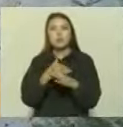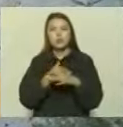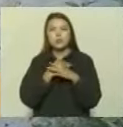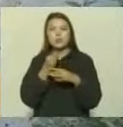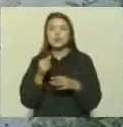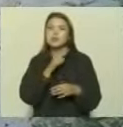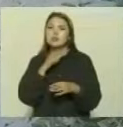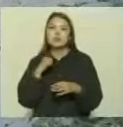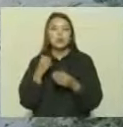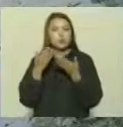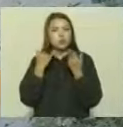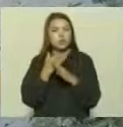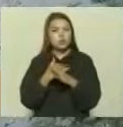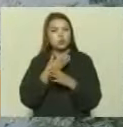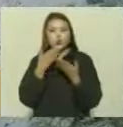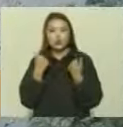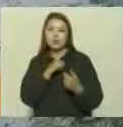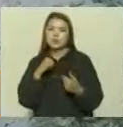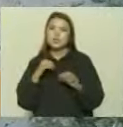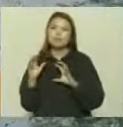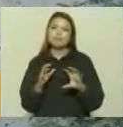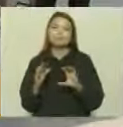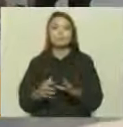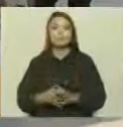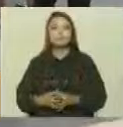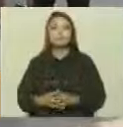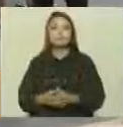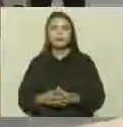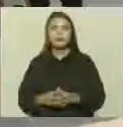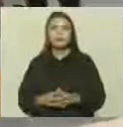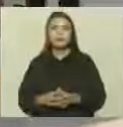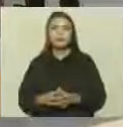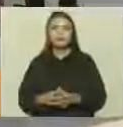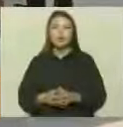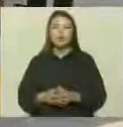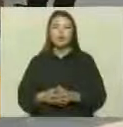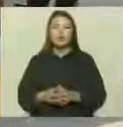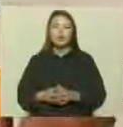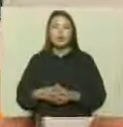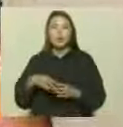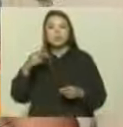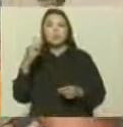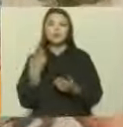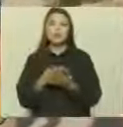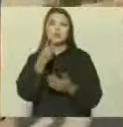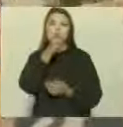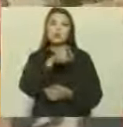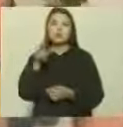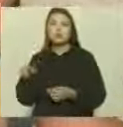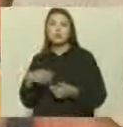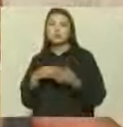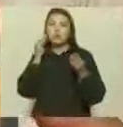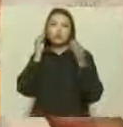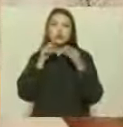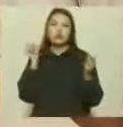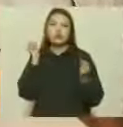бөлмейді. Біз тек қайырымды жандардың көмегімен иттерді қорғап жүрміз. Екі тараптың базынасын тыңдаған соң мәселені ауыл әкімінен сұрауды жөн көрдік.